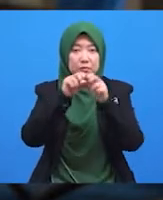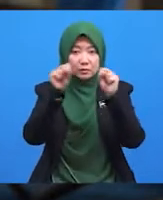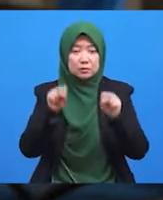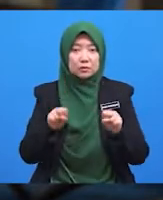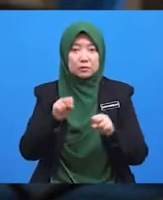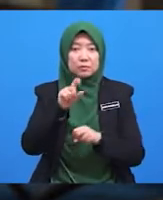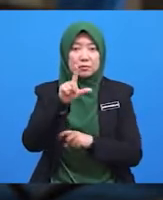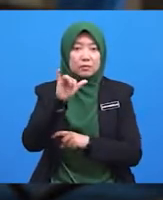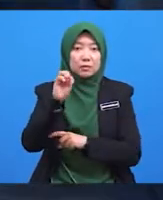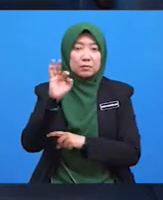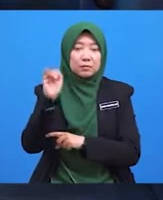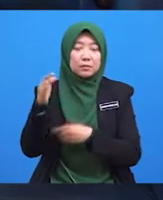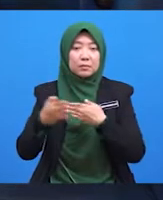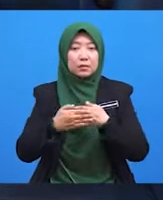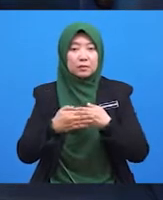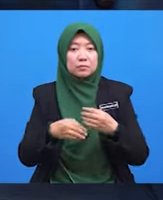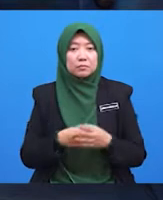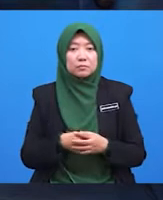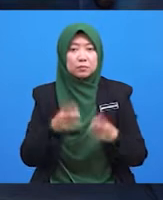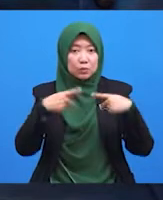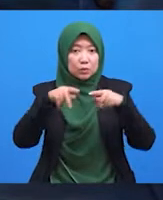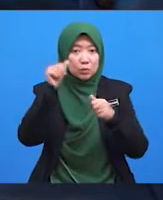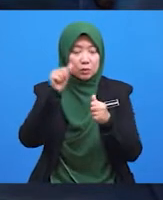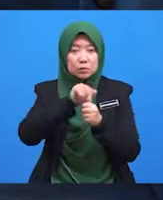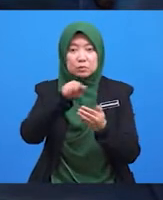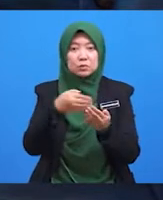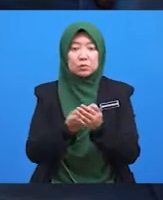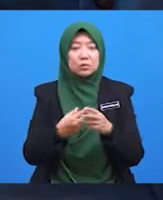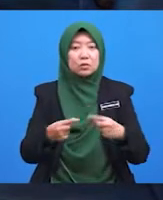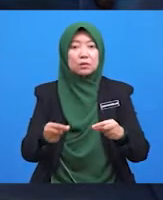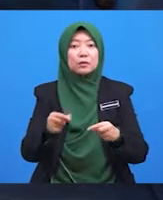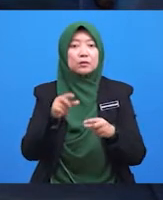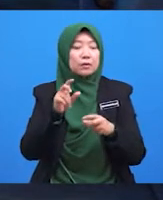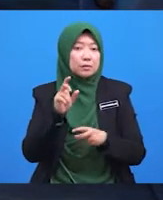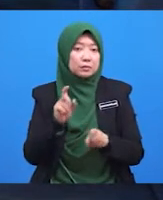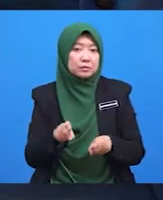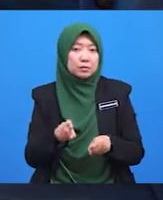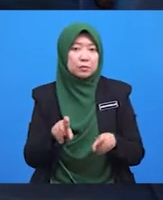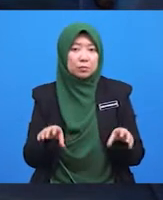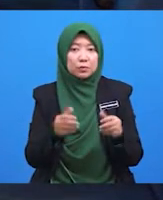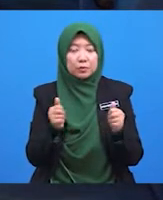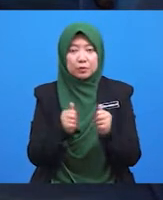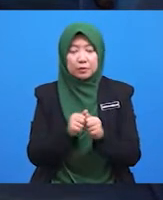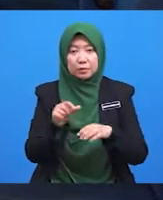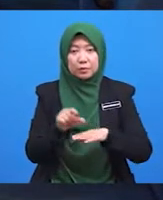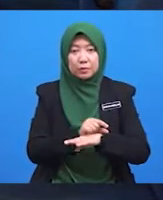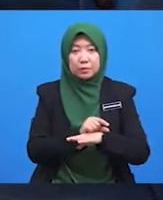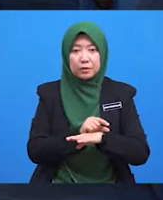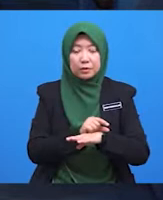limfatik yang berdekatan. Perlu diingatkan, semua gerakan harus dilakukan dengan